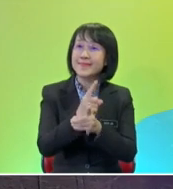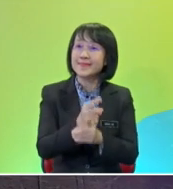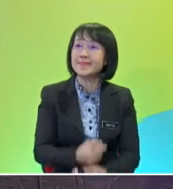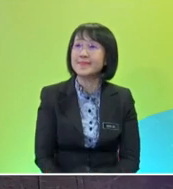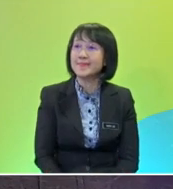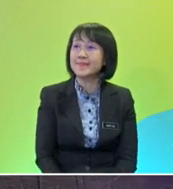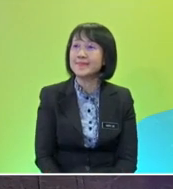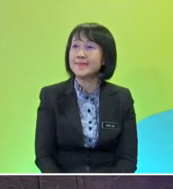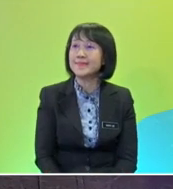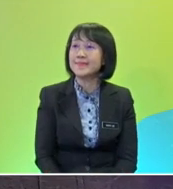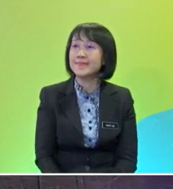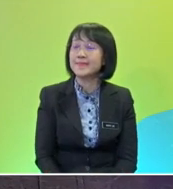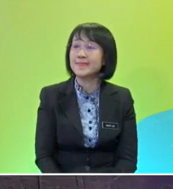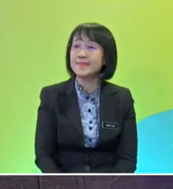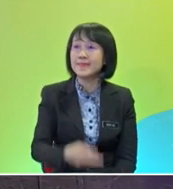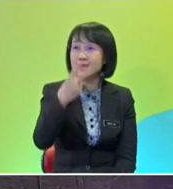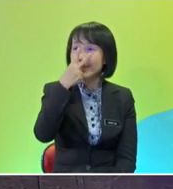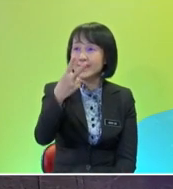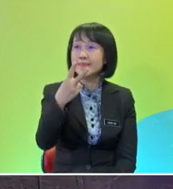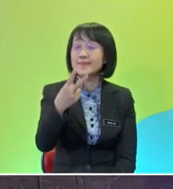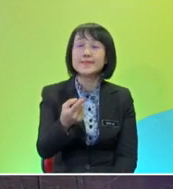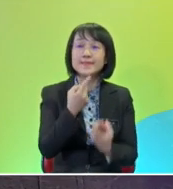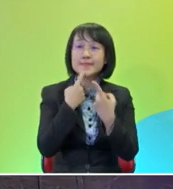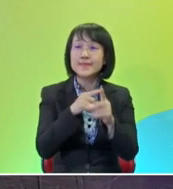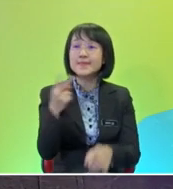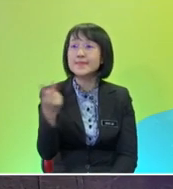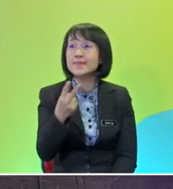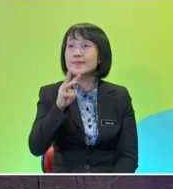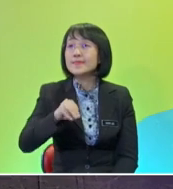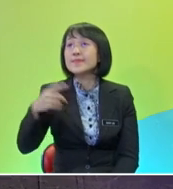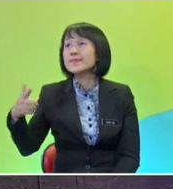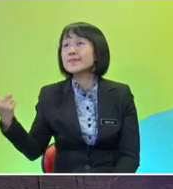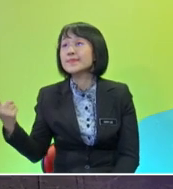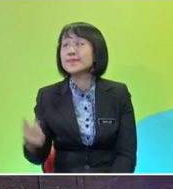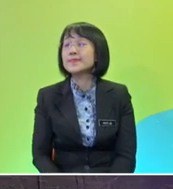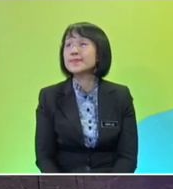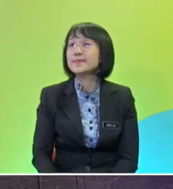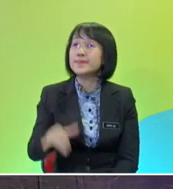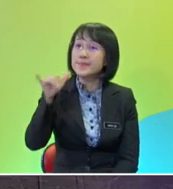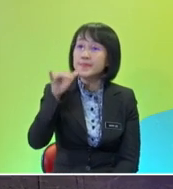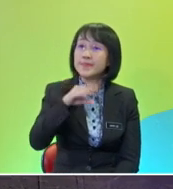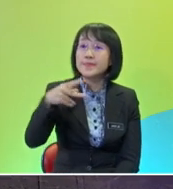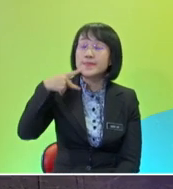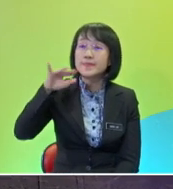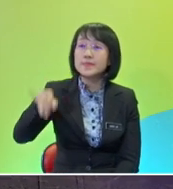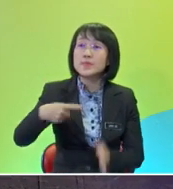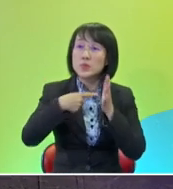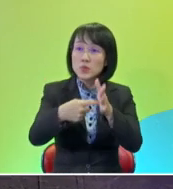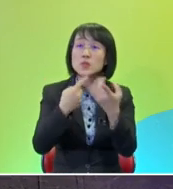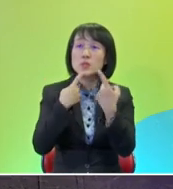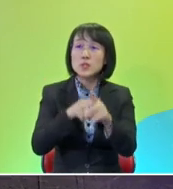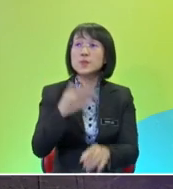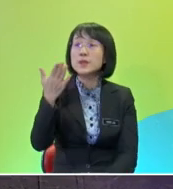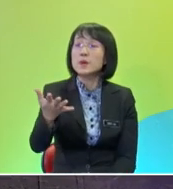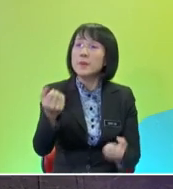Cikgu, boleh tak kita lihat juga jawapan daripada kedua murid kita yang lain, iaitu Yashwini dan Pejong. Boleh tak tunjukkan jawapan anda? Kita nak tengok